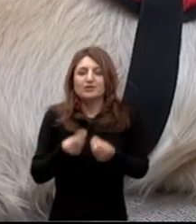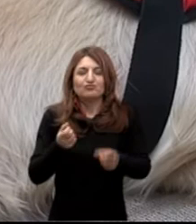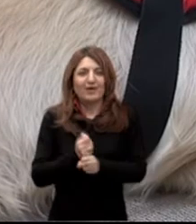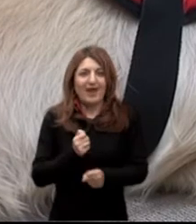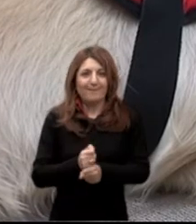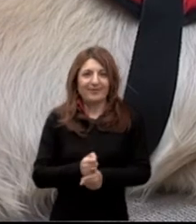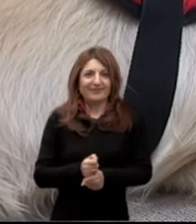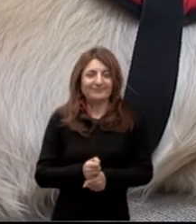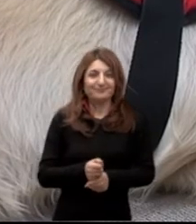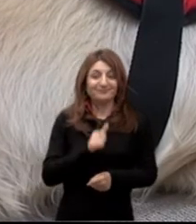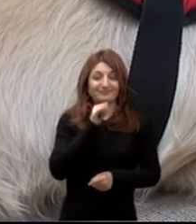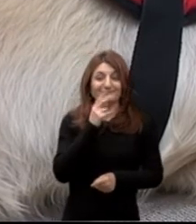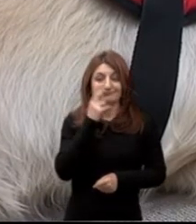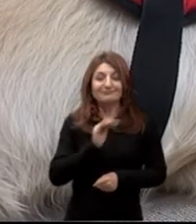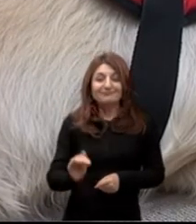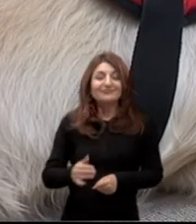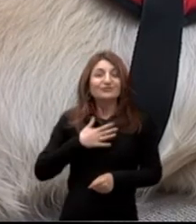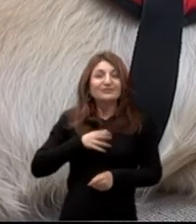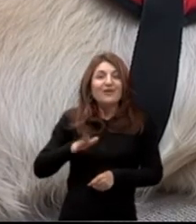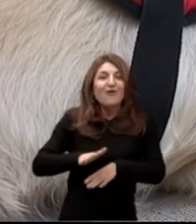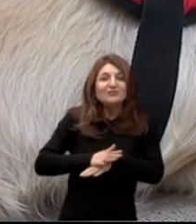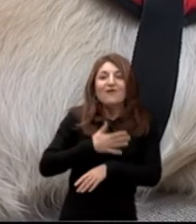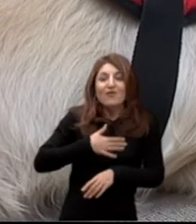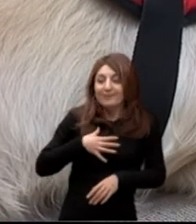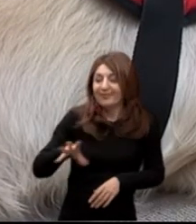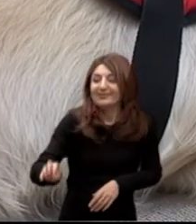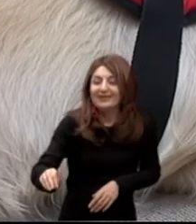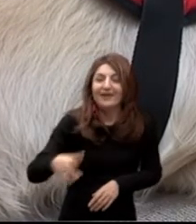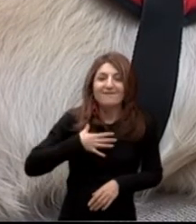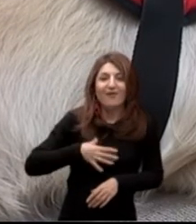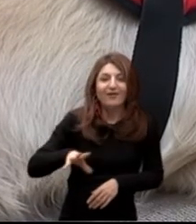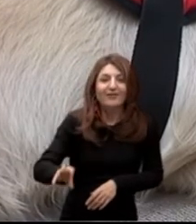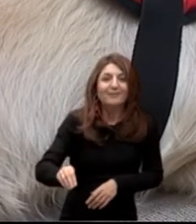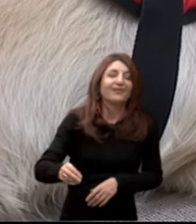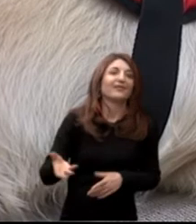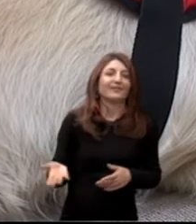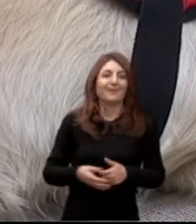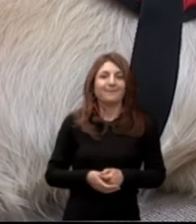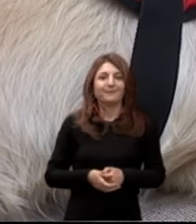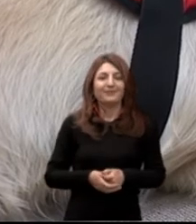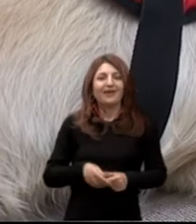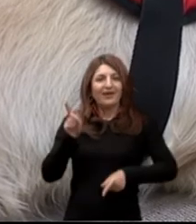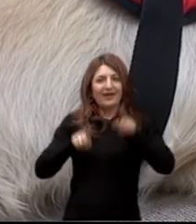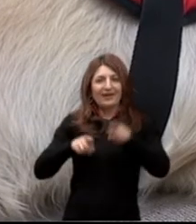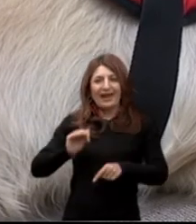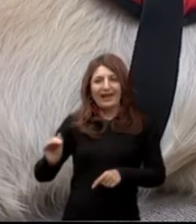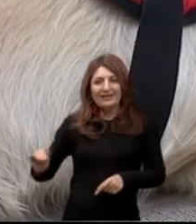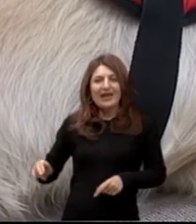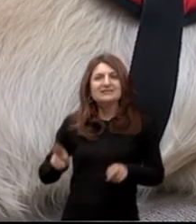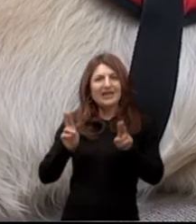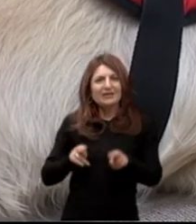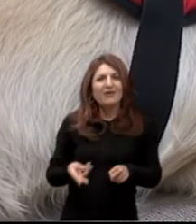I želi ga dirati, taj dodir je isto da. Snažan, ogroman. kažem, neka djeca imaju većih